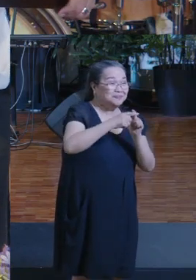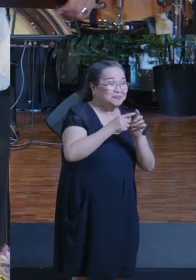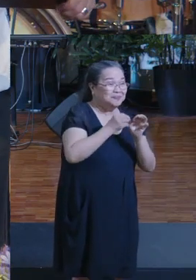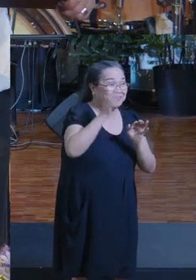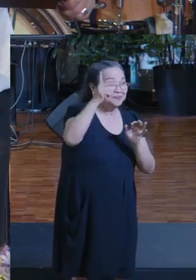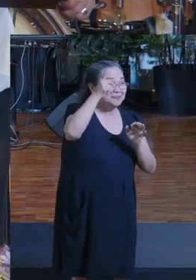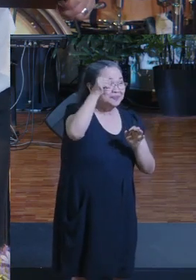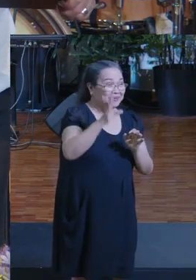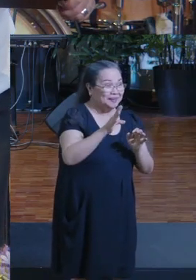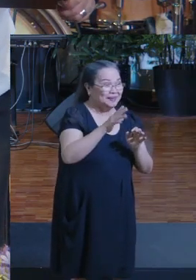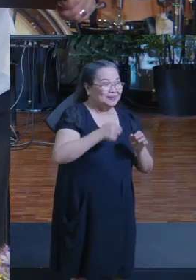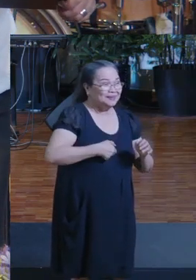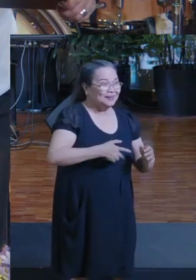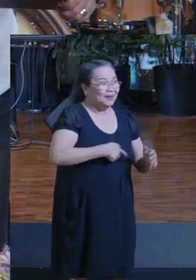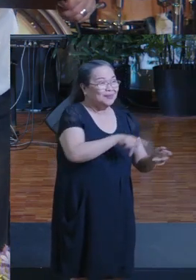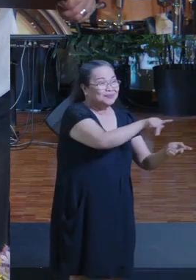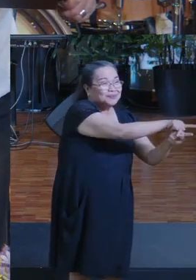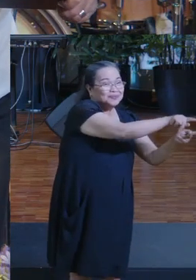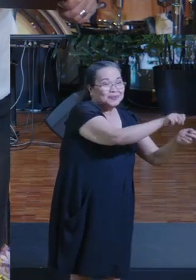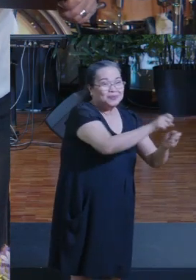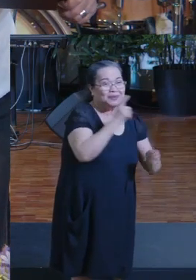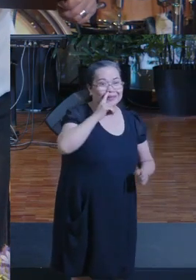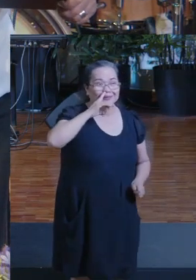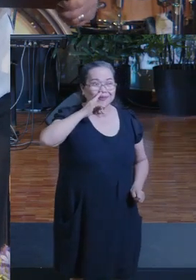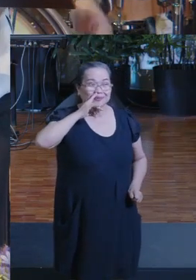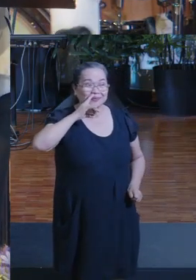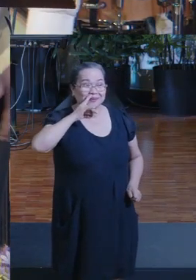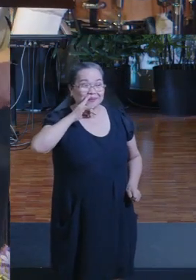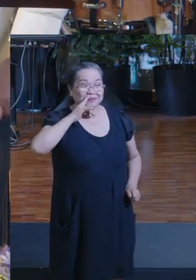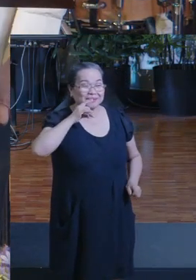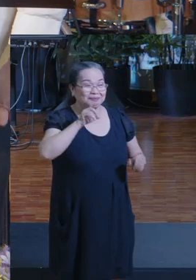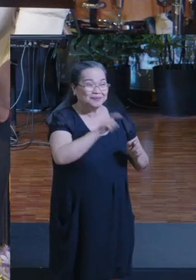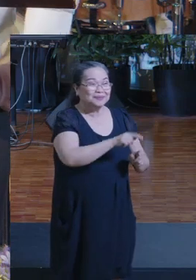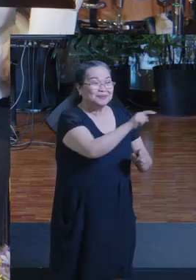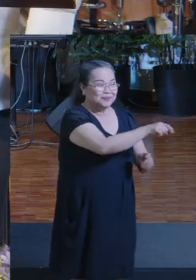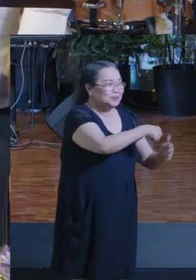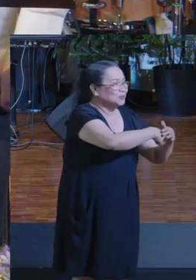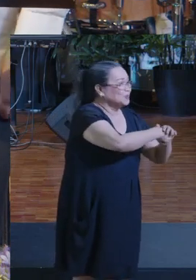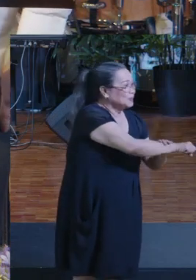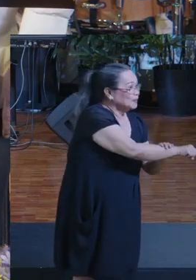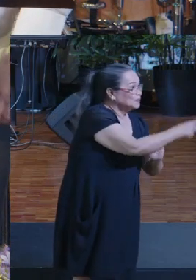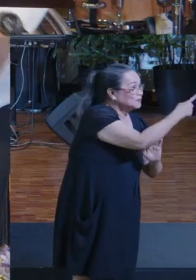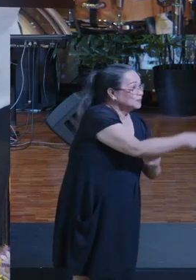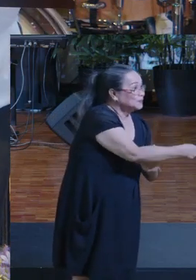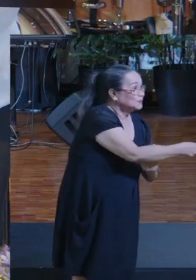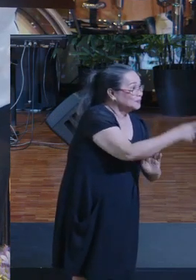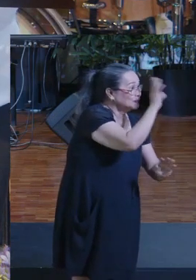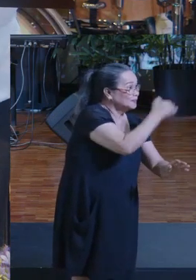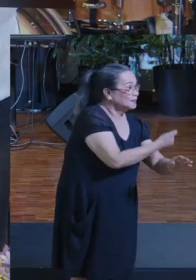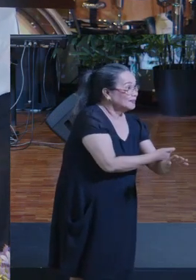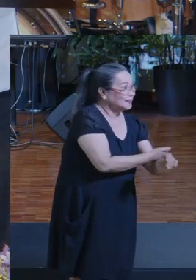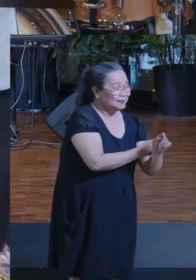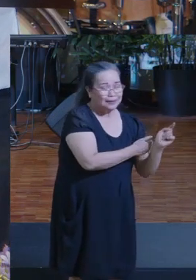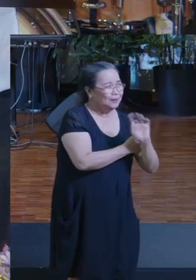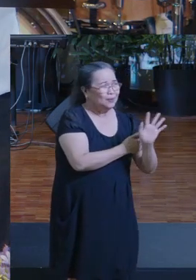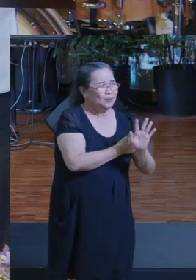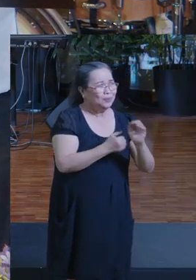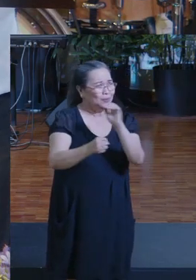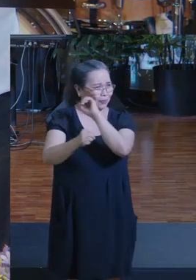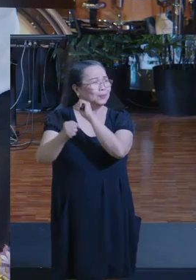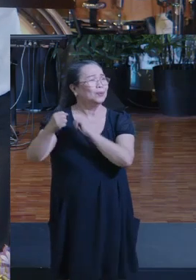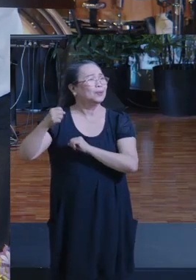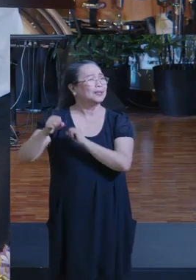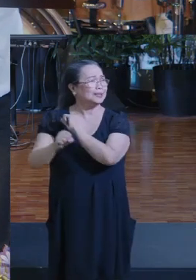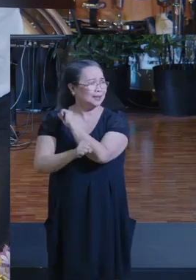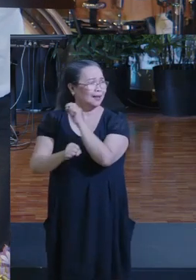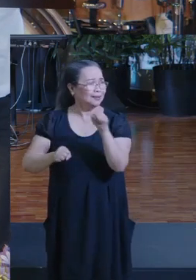no? Whatever Sarah says to do, do as she tells you, for through Isaac shall your offspring